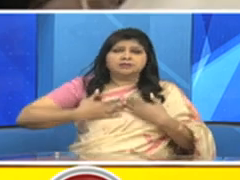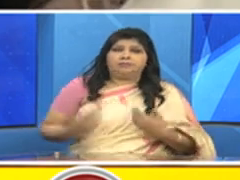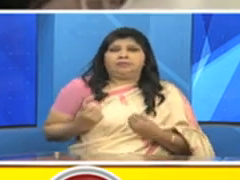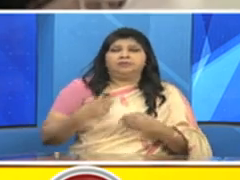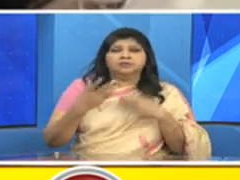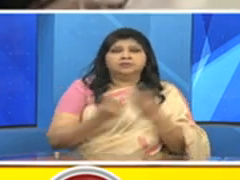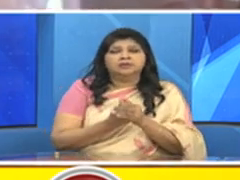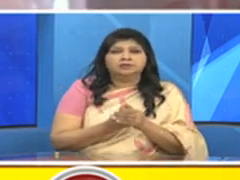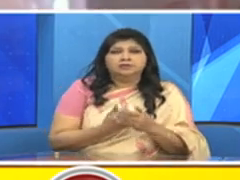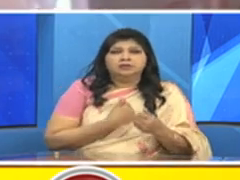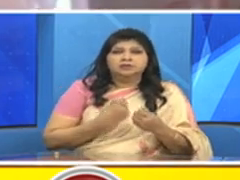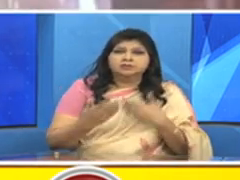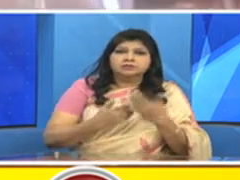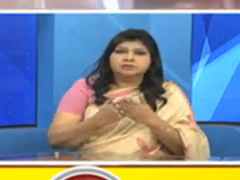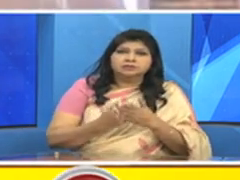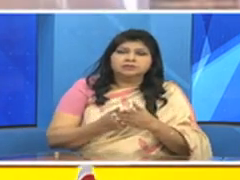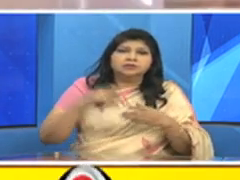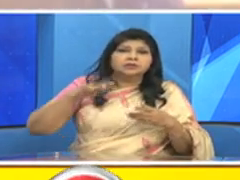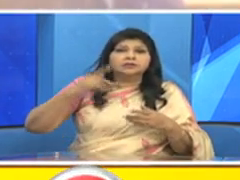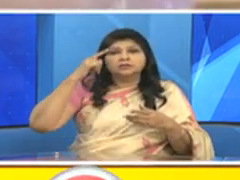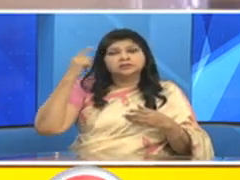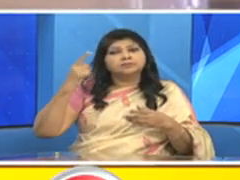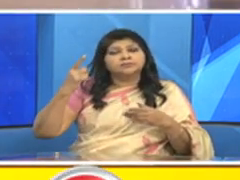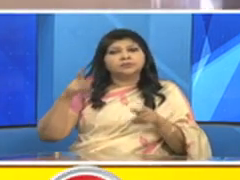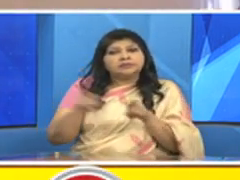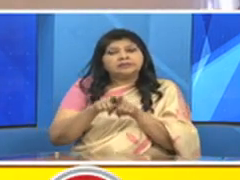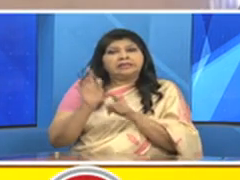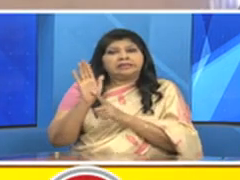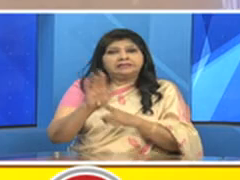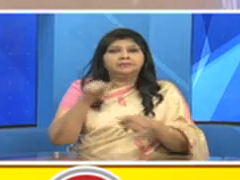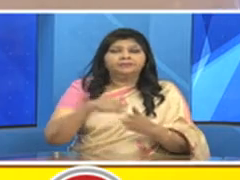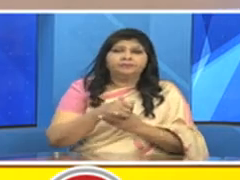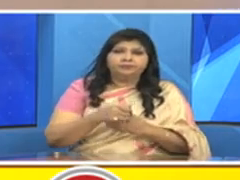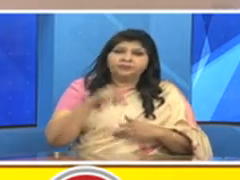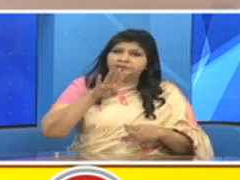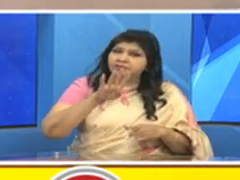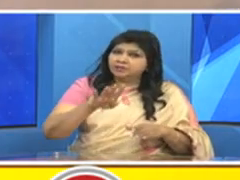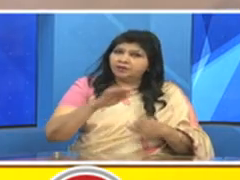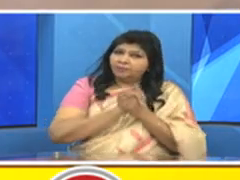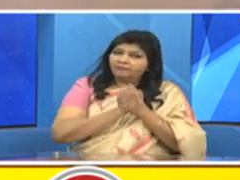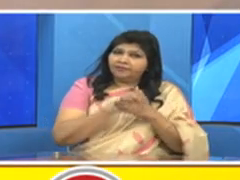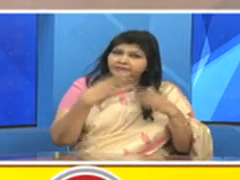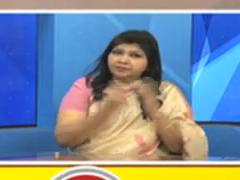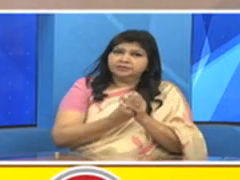क्षमता, साहस और सपनों के प्रतीक है। हमारे ये चारों मित्र